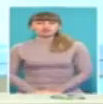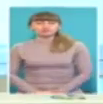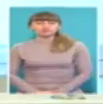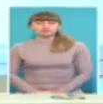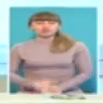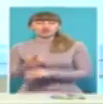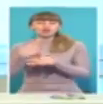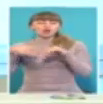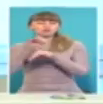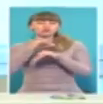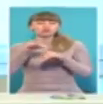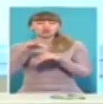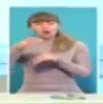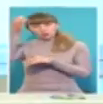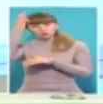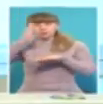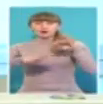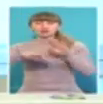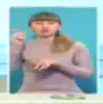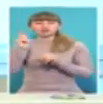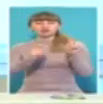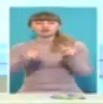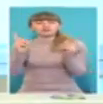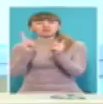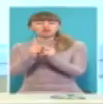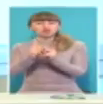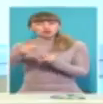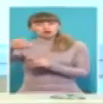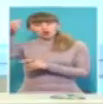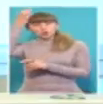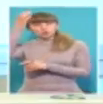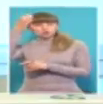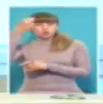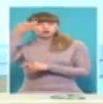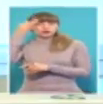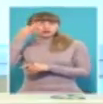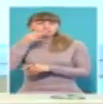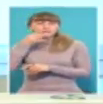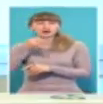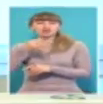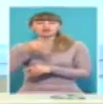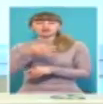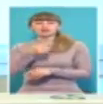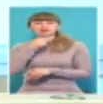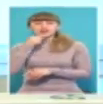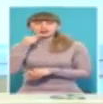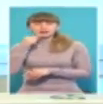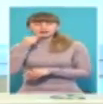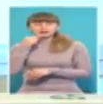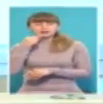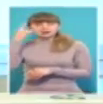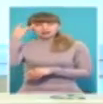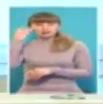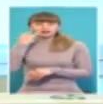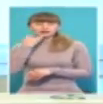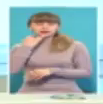научно-практической конференции. За круглым столом собрались группа ученых, ведущих специалистов в области права, представители МВД, Генеральной прокуратуры